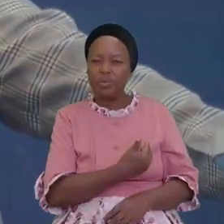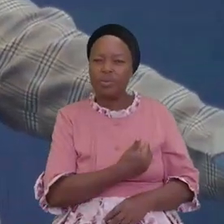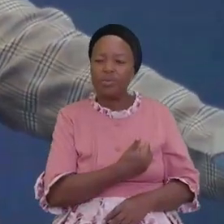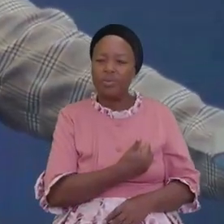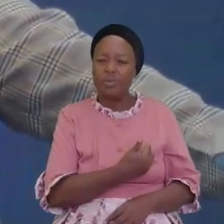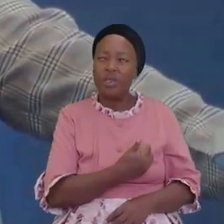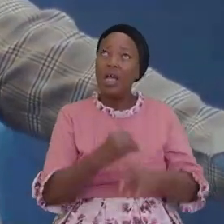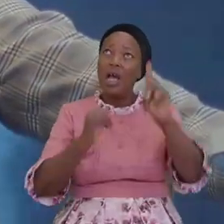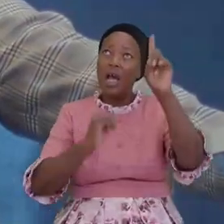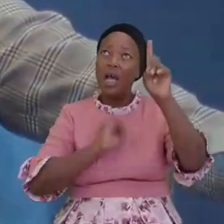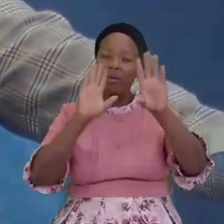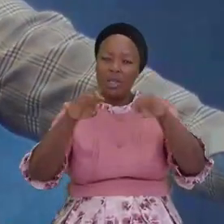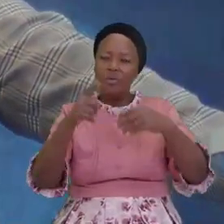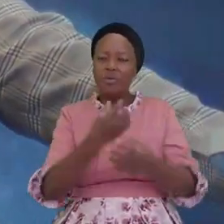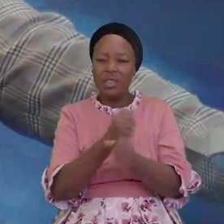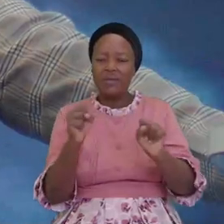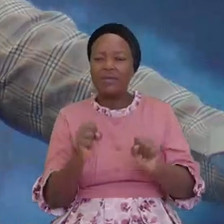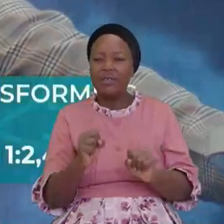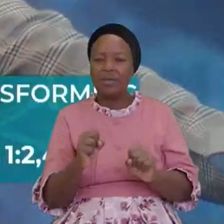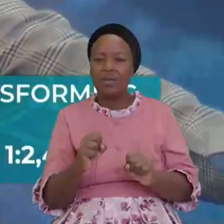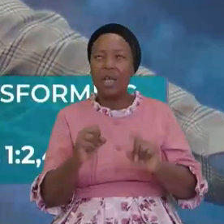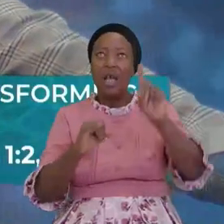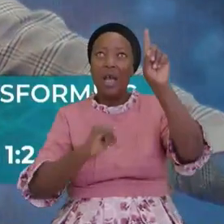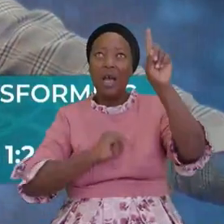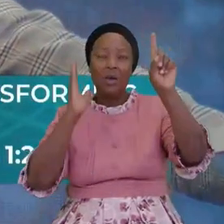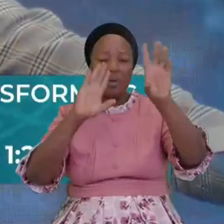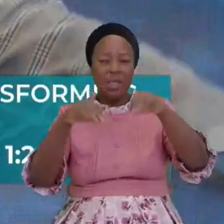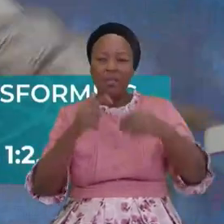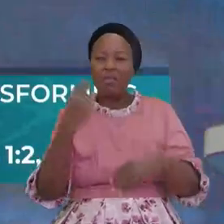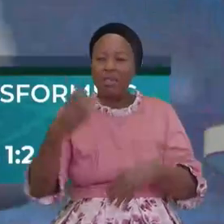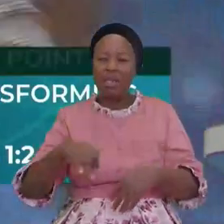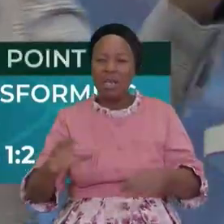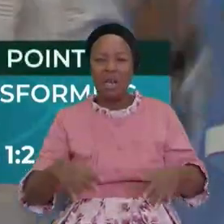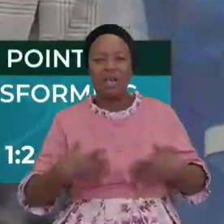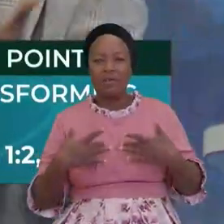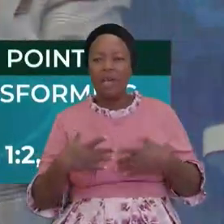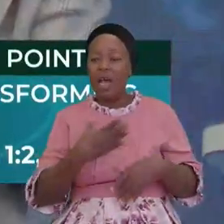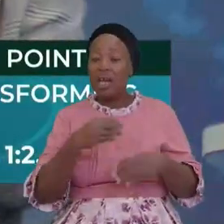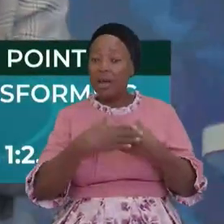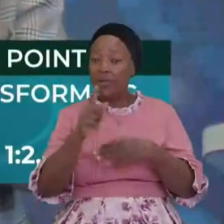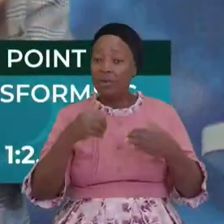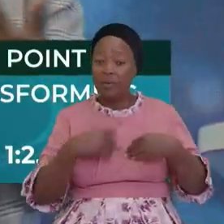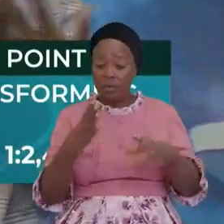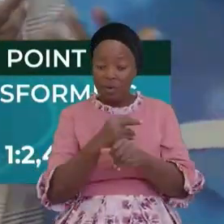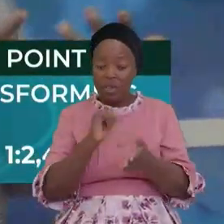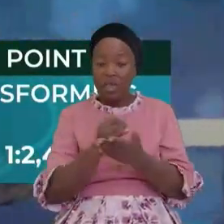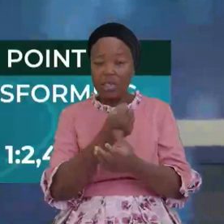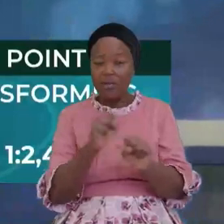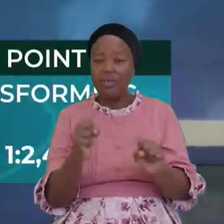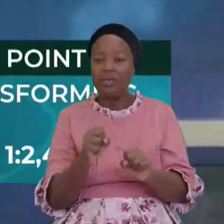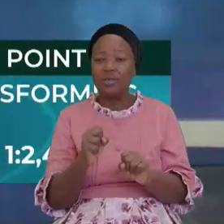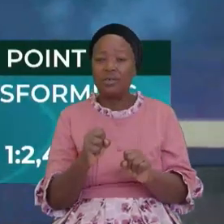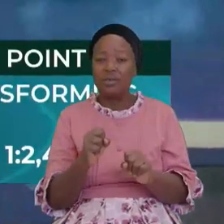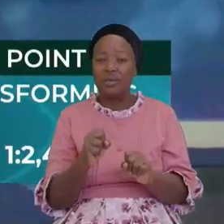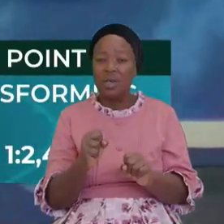je vous donnerai du repos dans vos âmes. Je vous donnerai le salut. Je vous donnerai la vie éternelle.